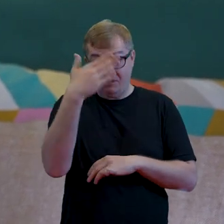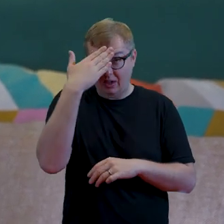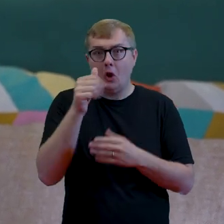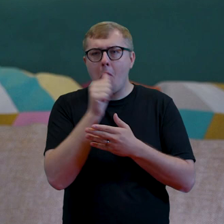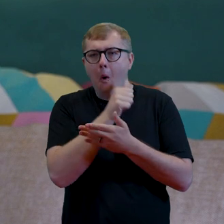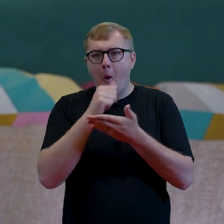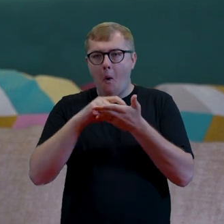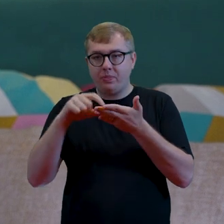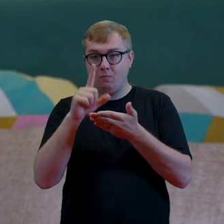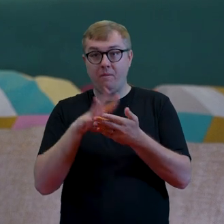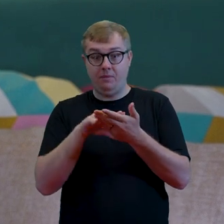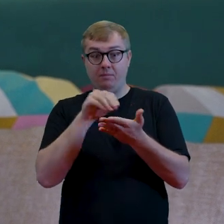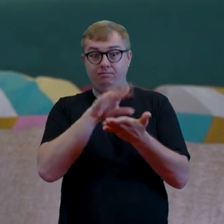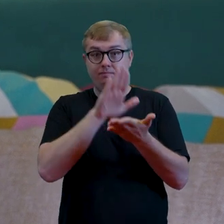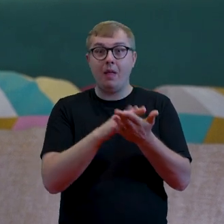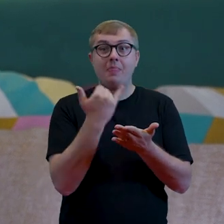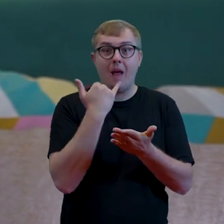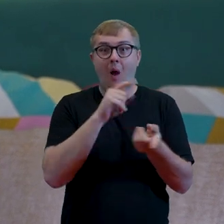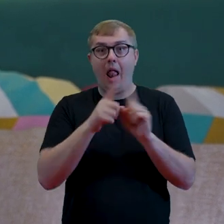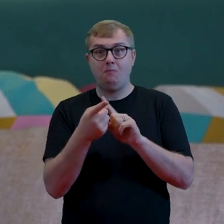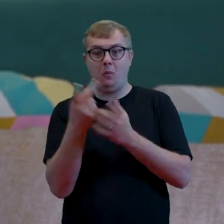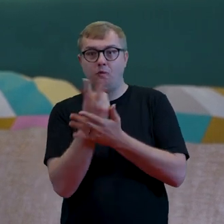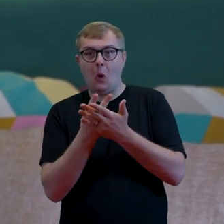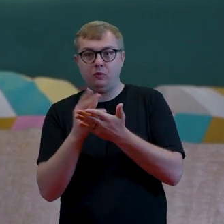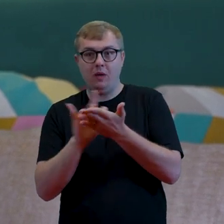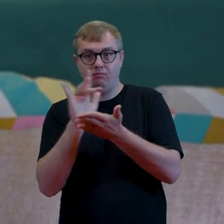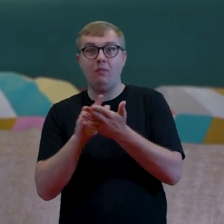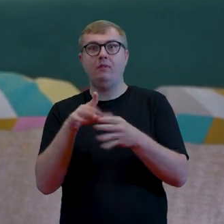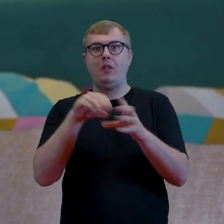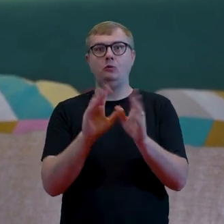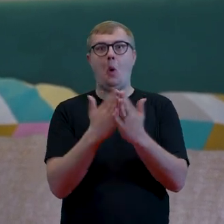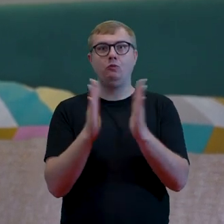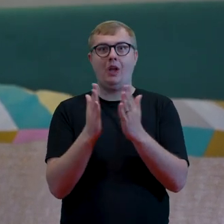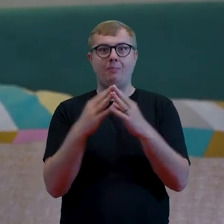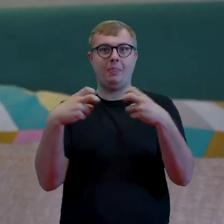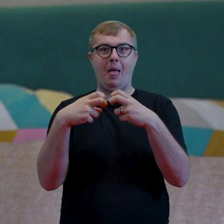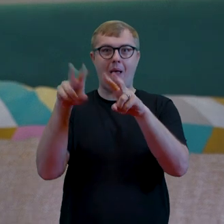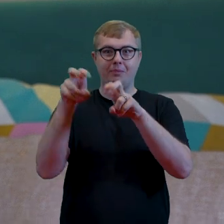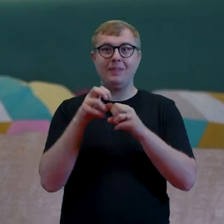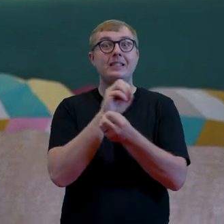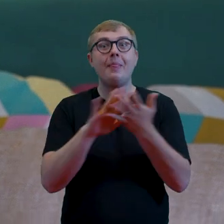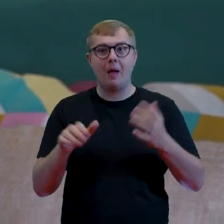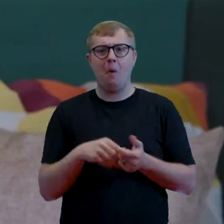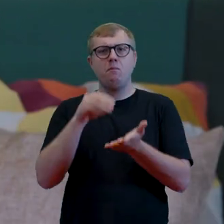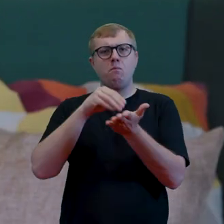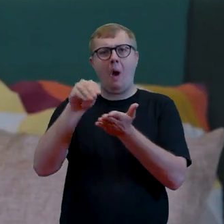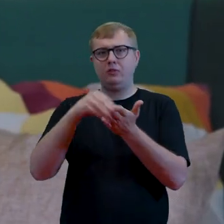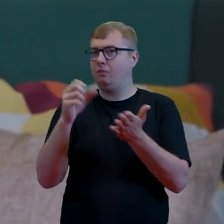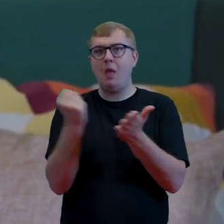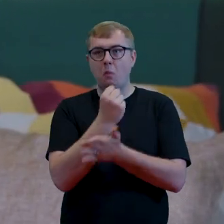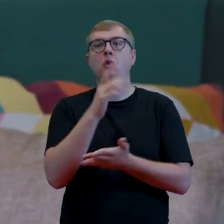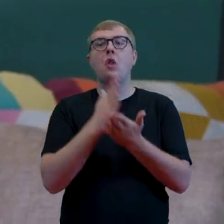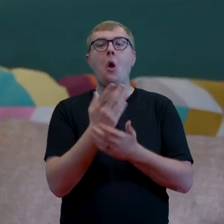który jak się wczyta sobie do telefonu czy do czytnika to można czytać książki z sieci za darmo nie trzeba za to płacić tylko